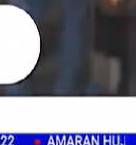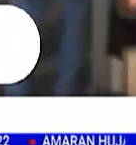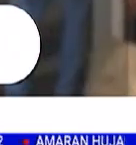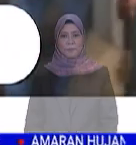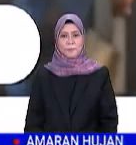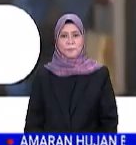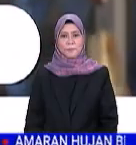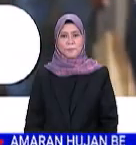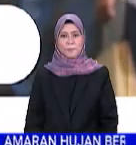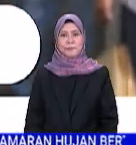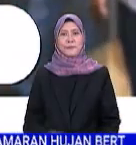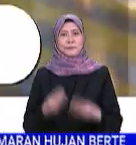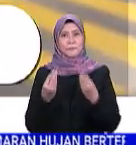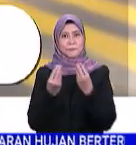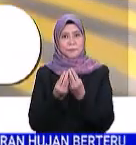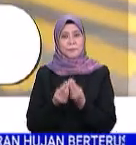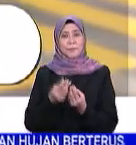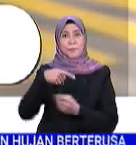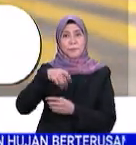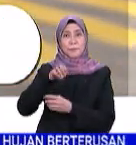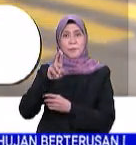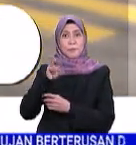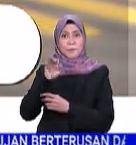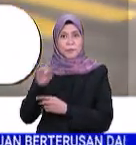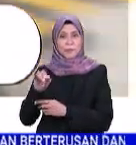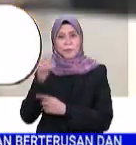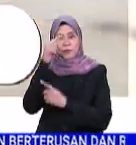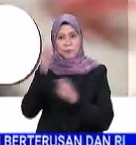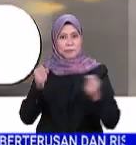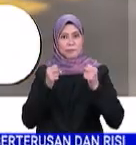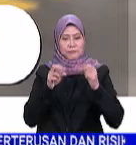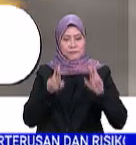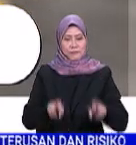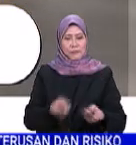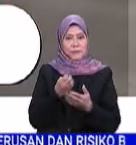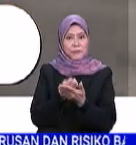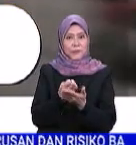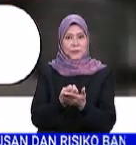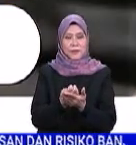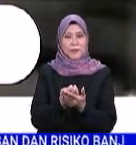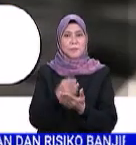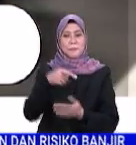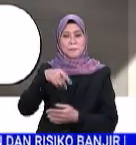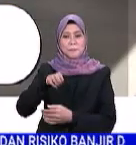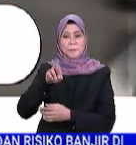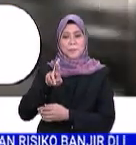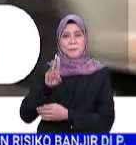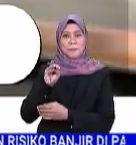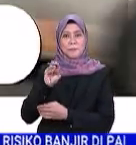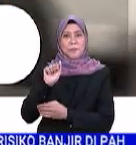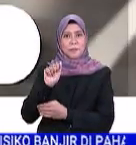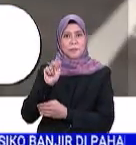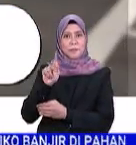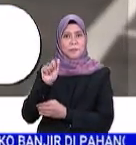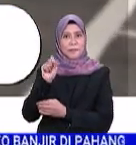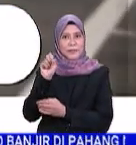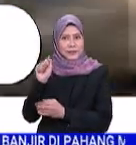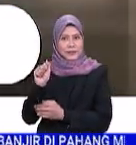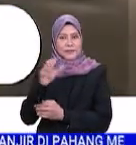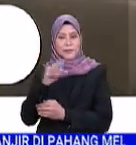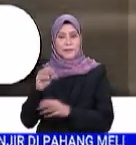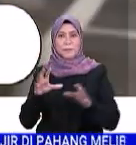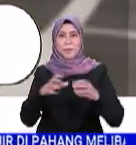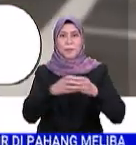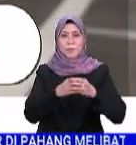Malaysia PERMAI, program strategik memperkasa rakyat dan ekonomi, pemerkasa, pemerkasa tambahan dan